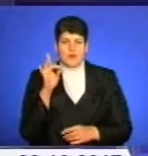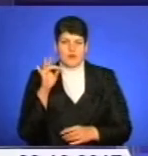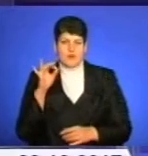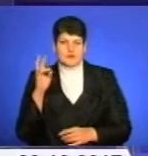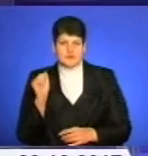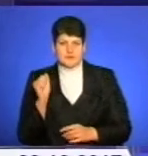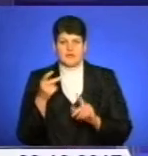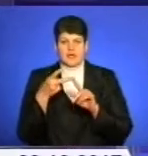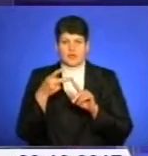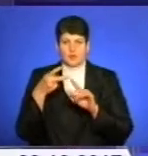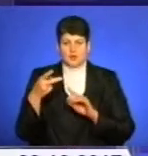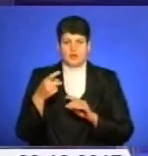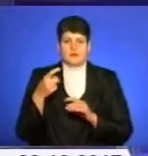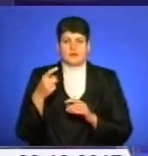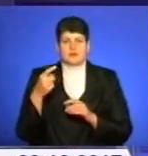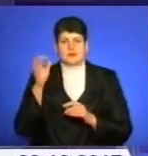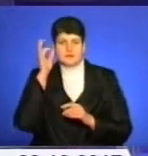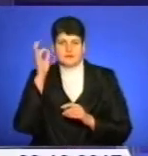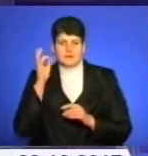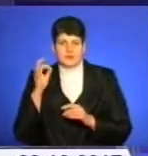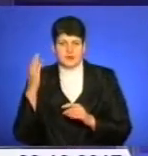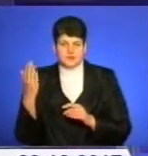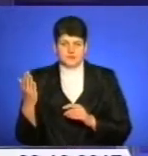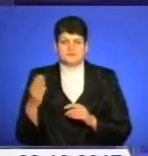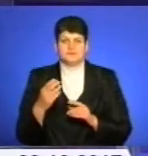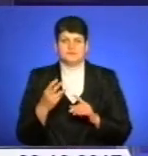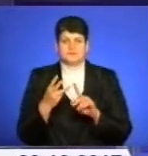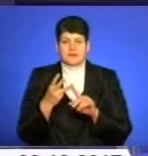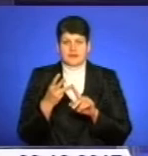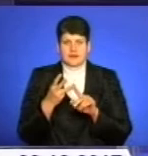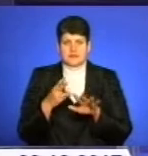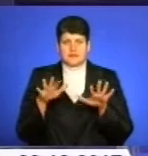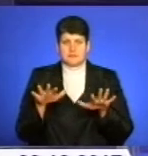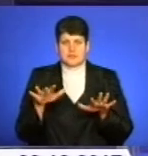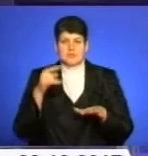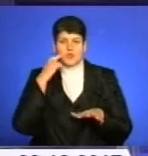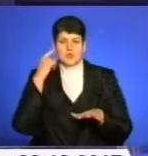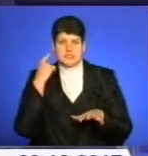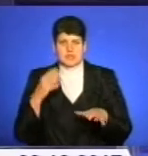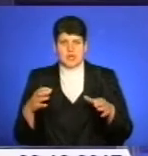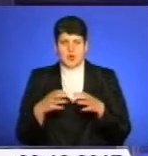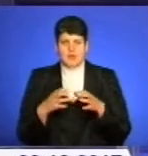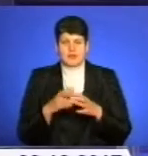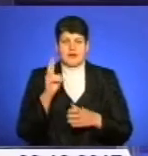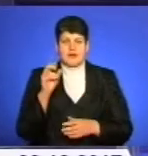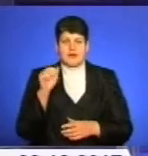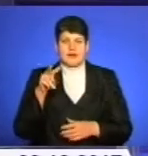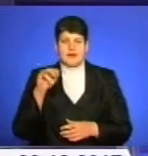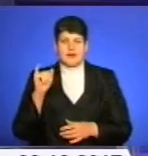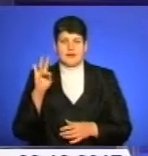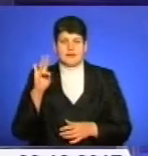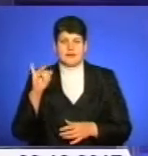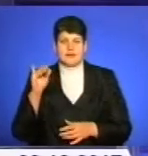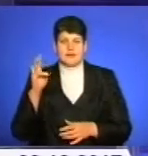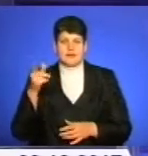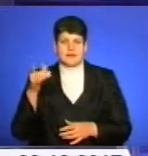На другій сходинці господарі змагань – команда з міста Люкенвальде. Третє місце дісталось російській команді з Калінінграду. Кращим